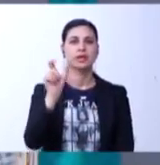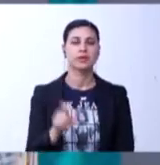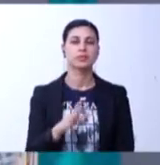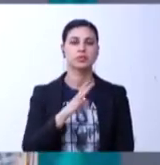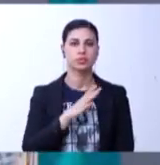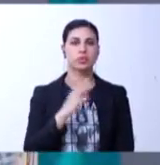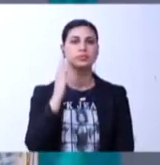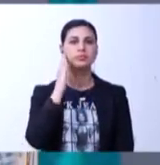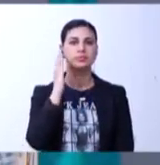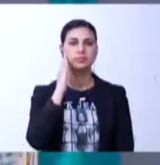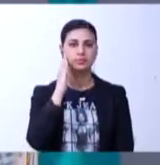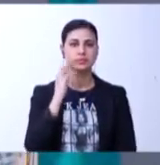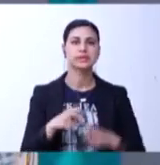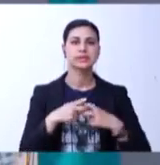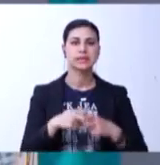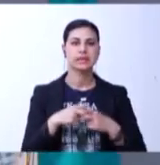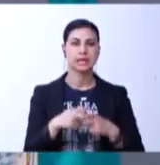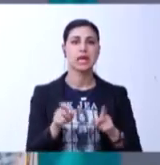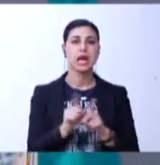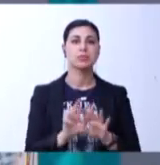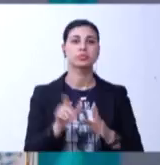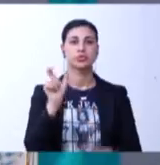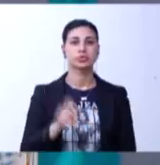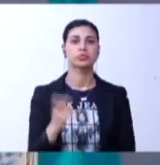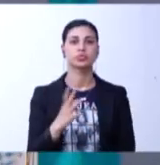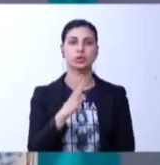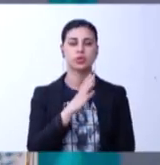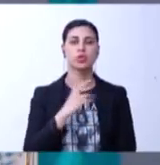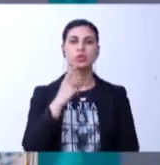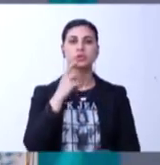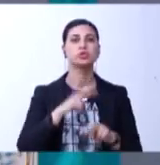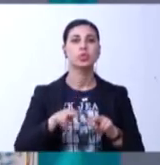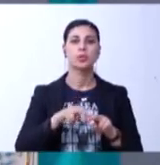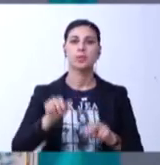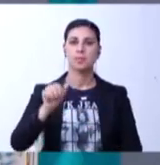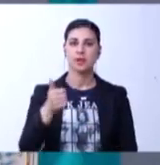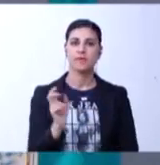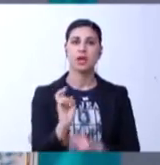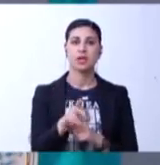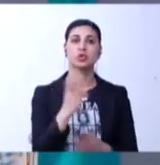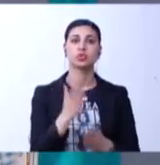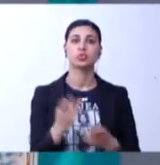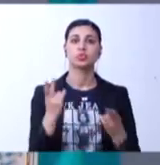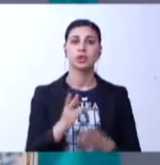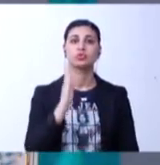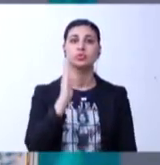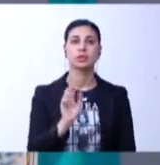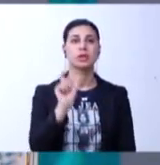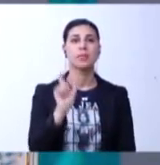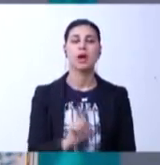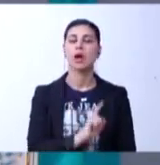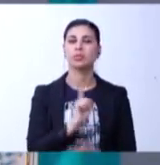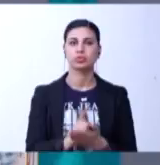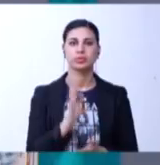პაციენტს დაუზიანდა სახსარი და ამ შემთხვევაში მან უნდა მიმართოს სტომატოლოგს, ორთოდონტს და თუ კი საჭირო იქნება ორთოდონტი,